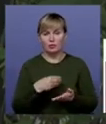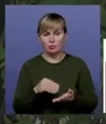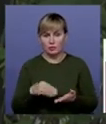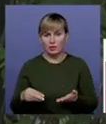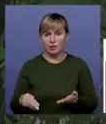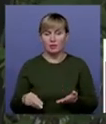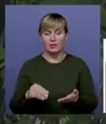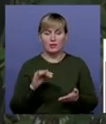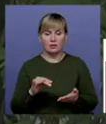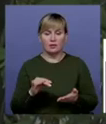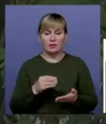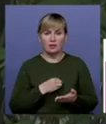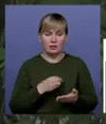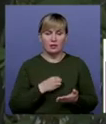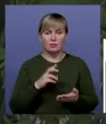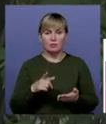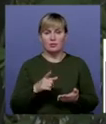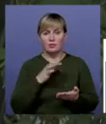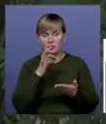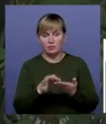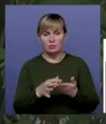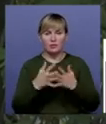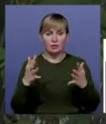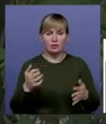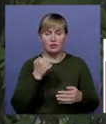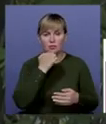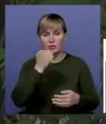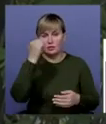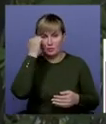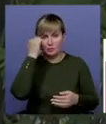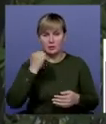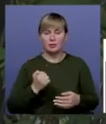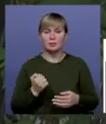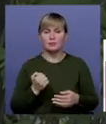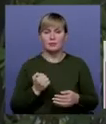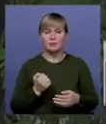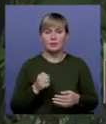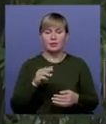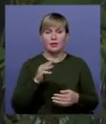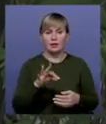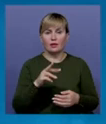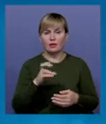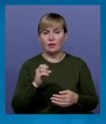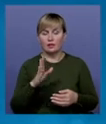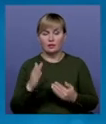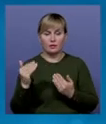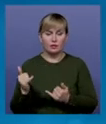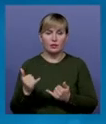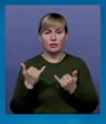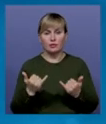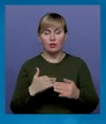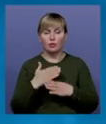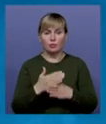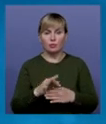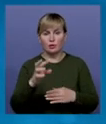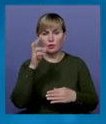И хотелось бы выразить огромную благодарность Касым-Жомарту Кемелевичу. На сегодня помощь